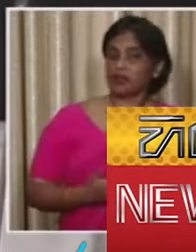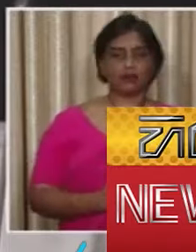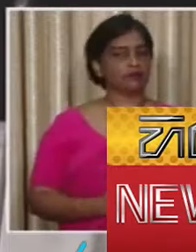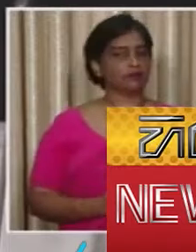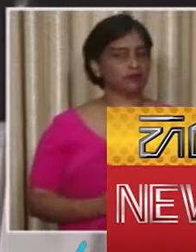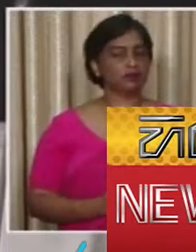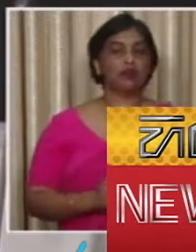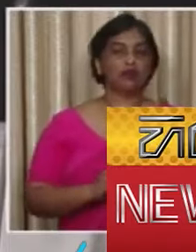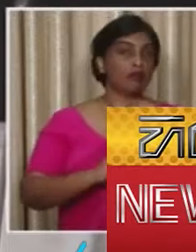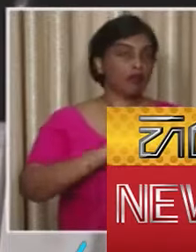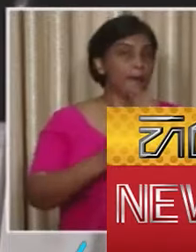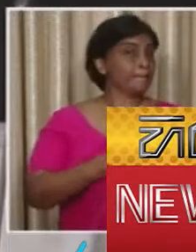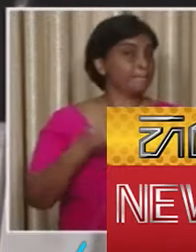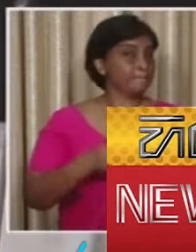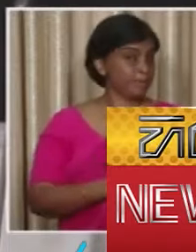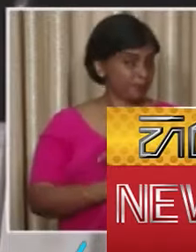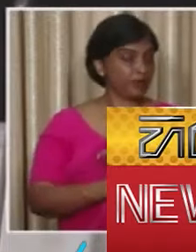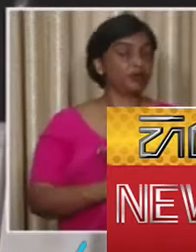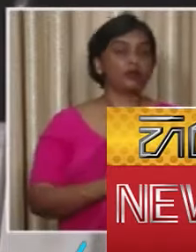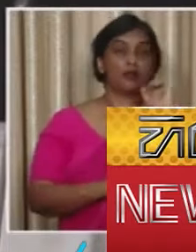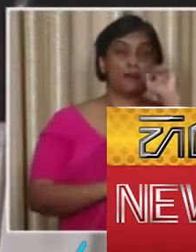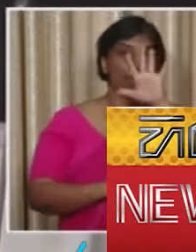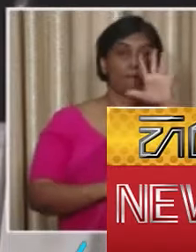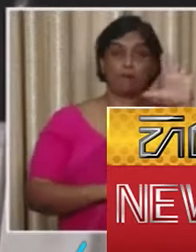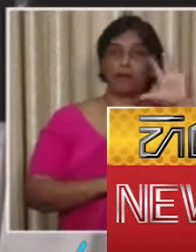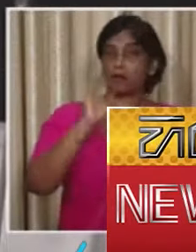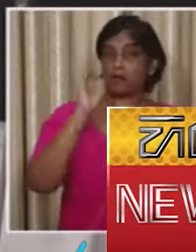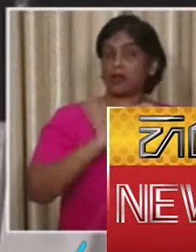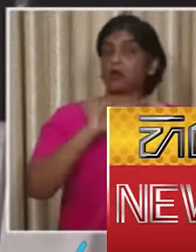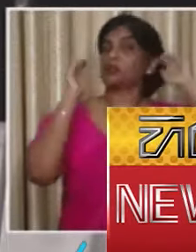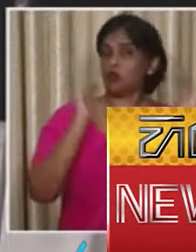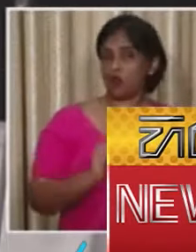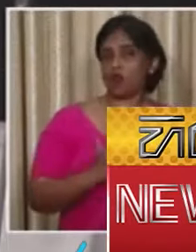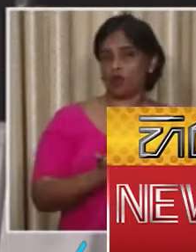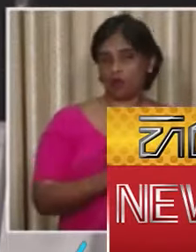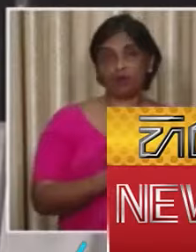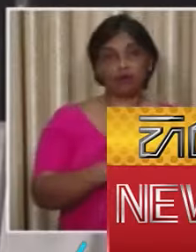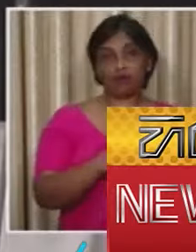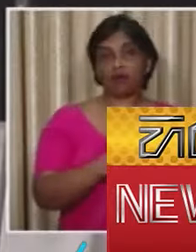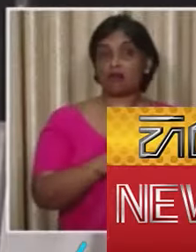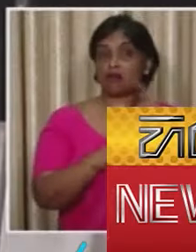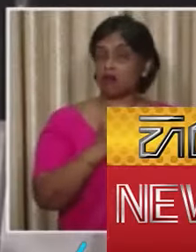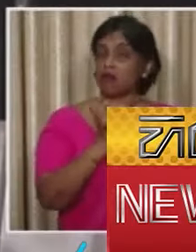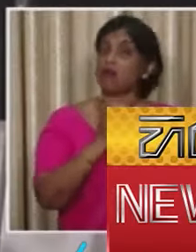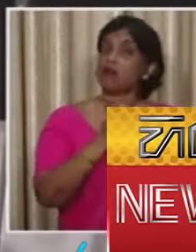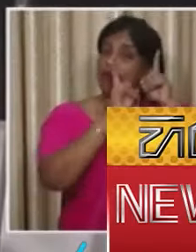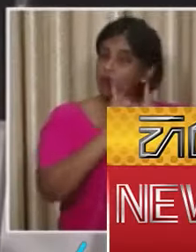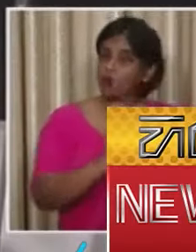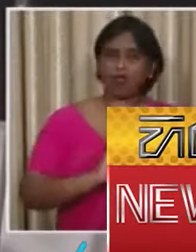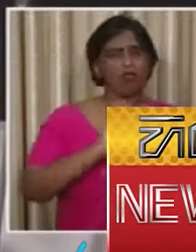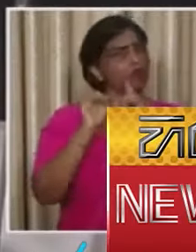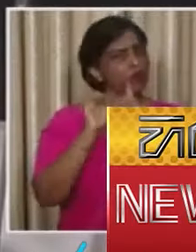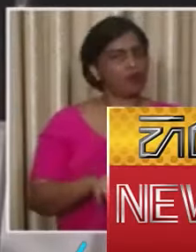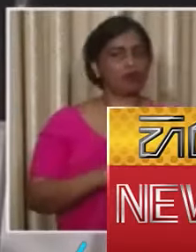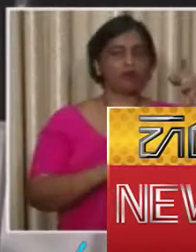වටිනාකම දළදේශීය නිෂ්පාදිතයේ 55%කට වඩා අඩු කරගත යුතුයි. ගානත් ලංකාවාගෙම මේ